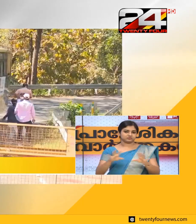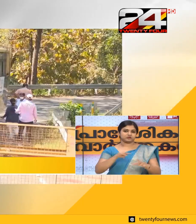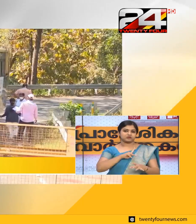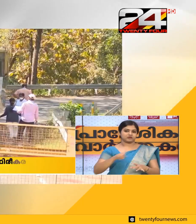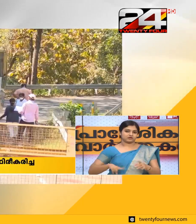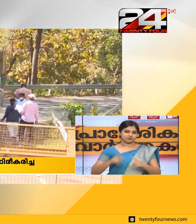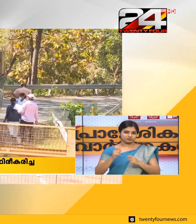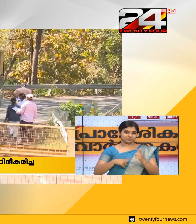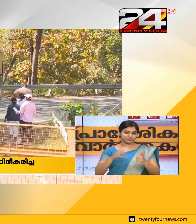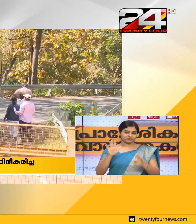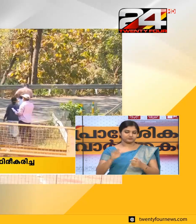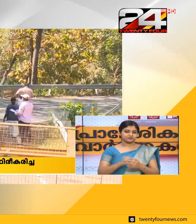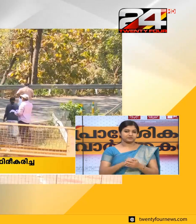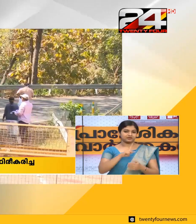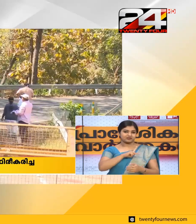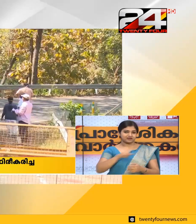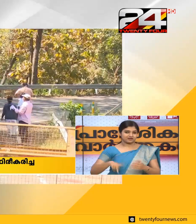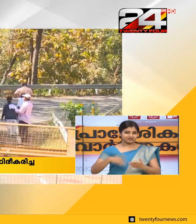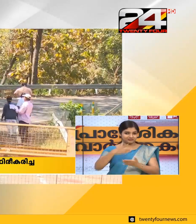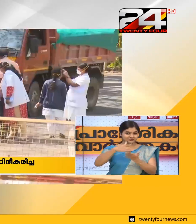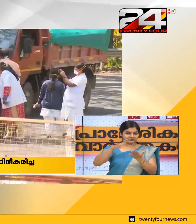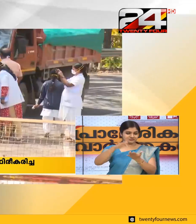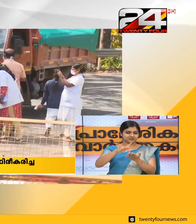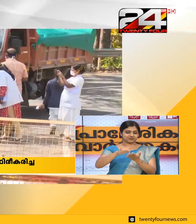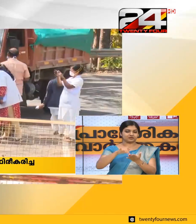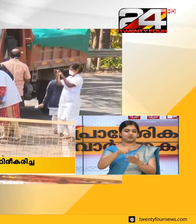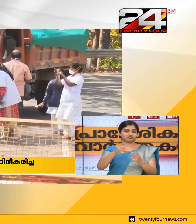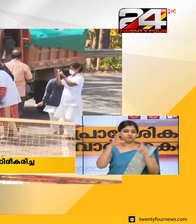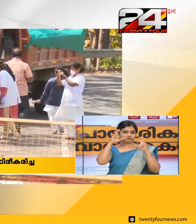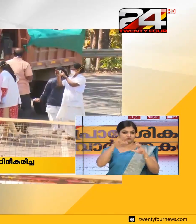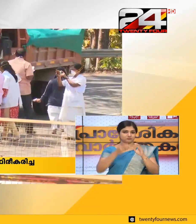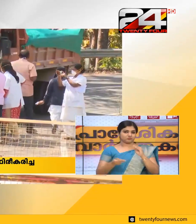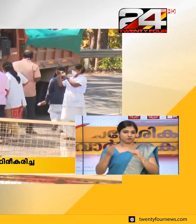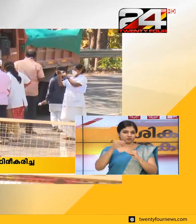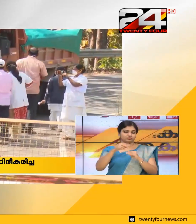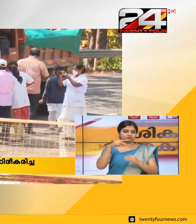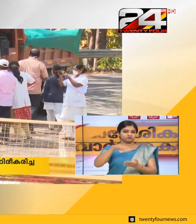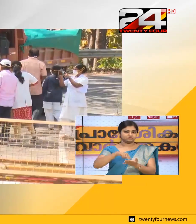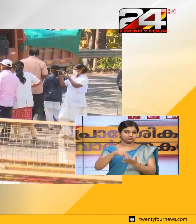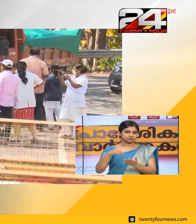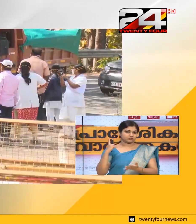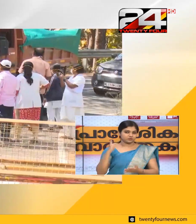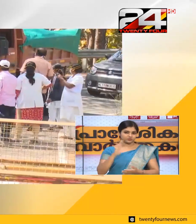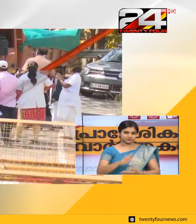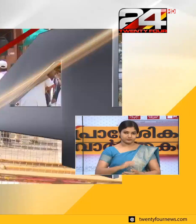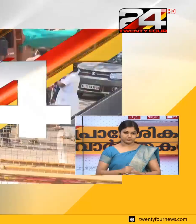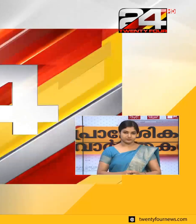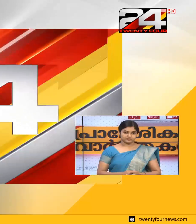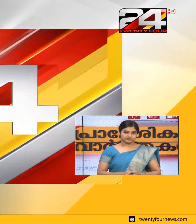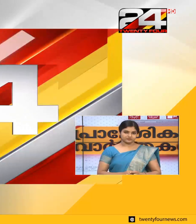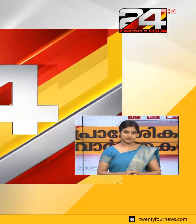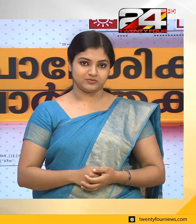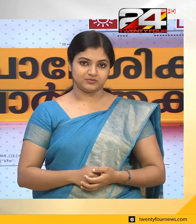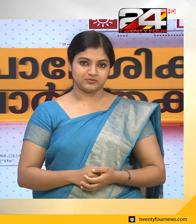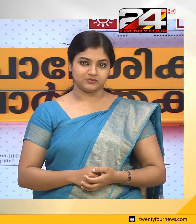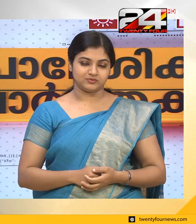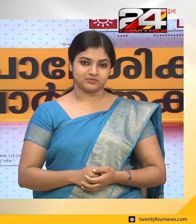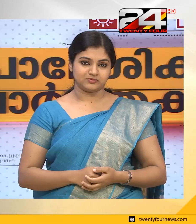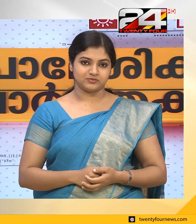തയ്യാറാക്കിയിട്ടുണ്ട്. കർണാടക അതിർത്തിയായ ബന്ദിപ്പൂരിലും പാട്ടവയലിലും നിരീക്ഷണം ഏർപ്പെടുത്തിയിട്ടുണ്ട്. 24 വയനാട്.